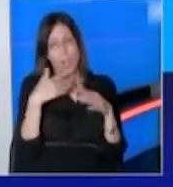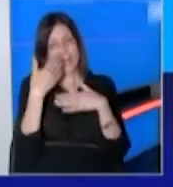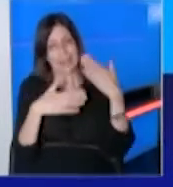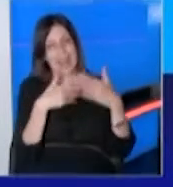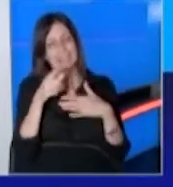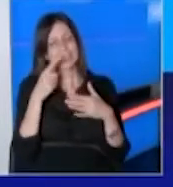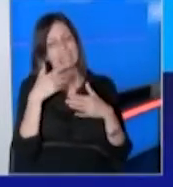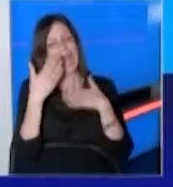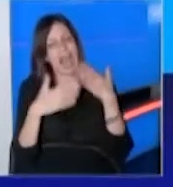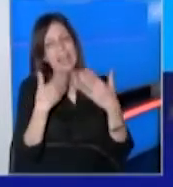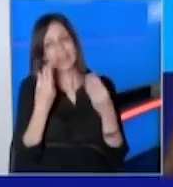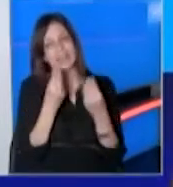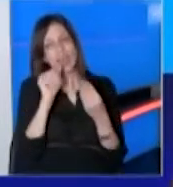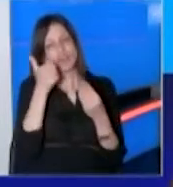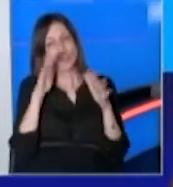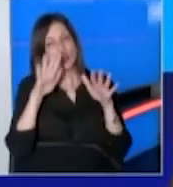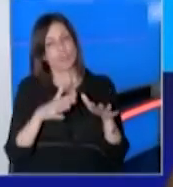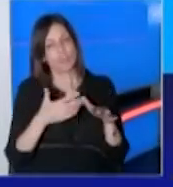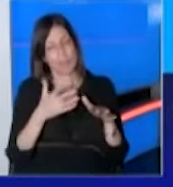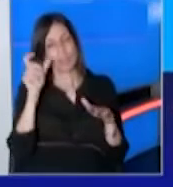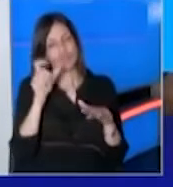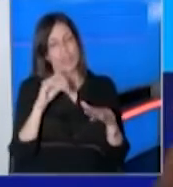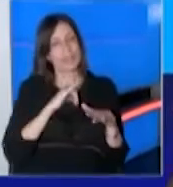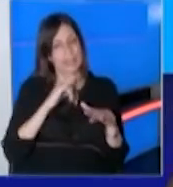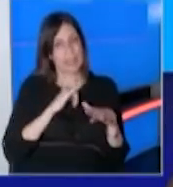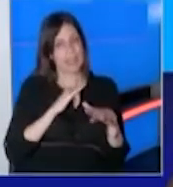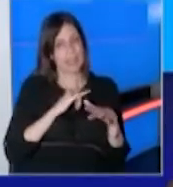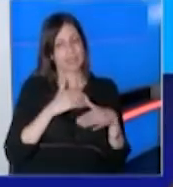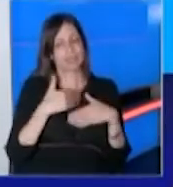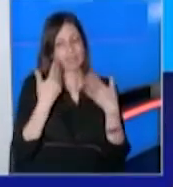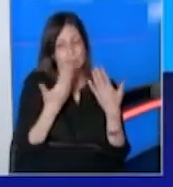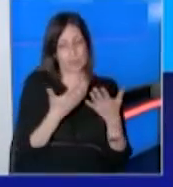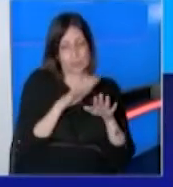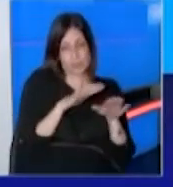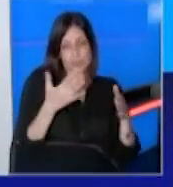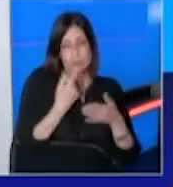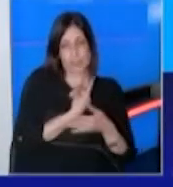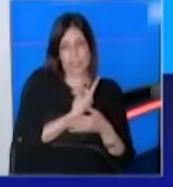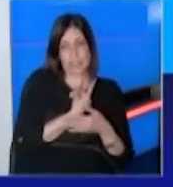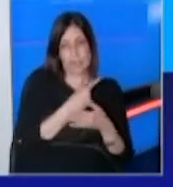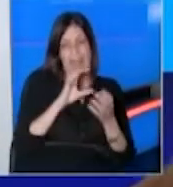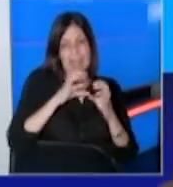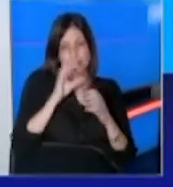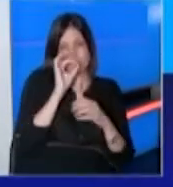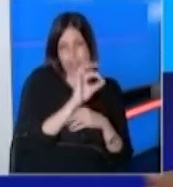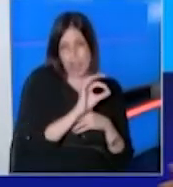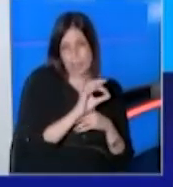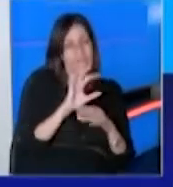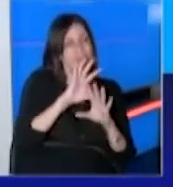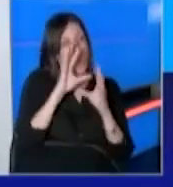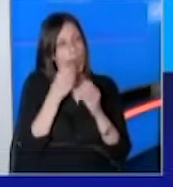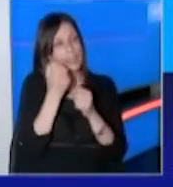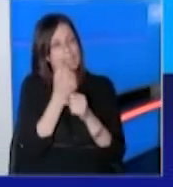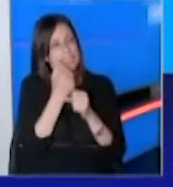הוא הליך בעצם א', שיושבים בו בעלי עניין, כן. מקצים את הקרקעות. בעצמם, לתנועה, נכון, לקיבוצים שלהם. והכל